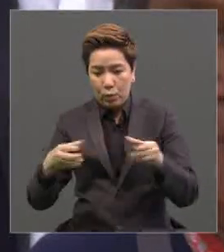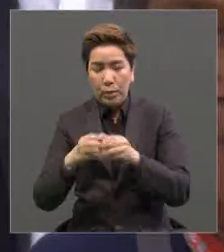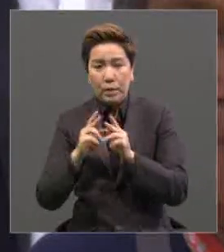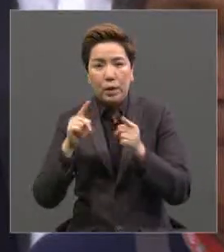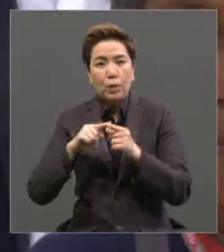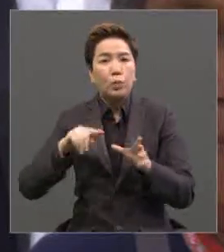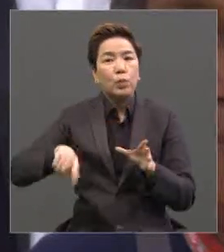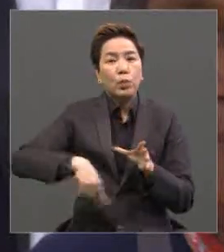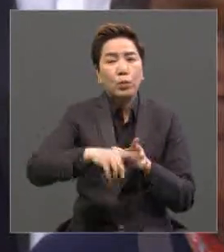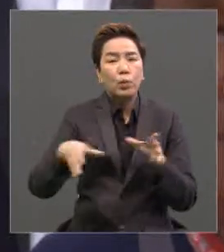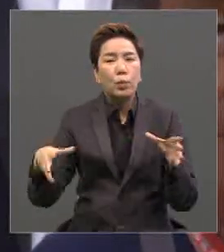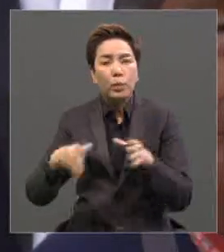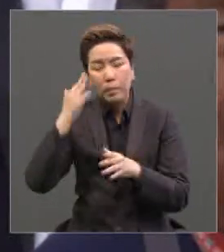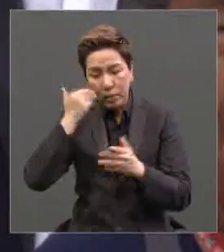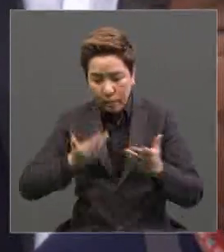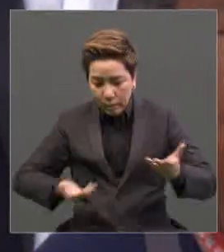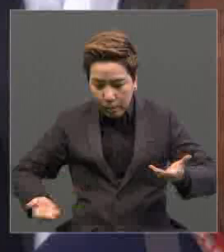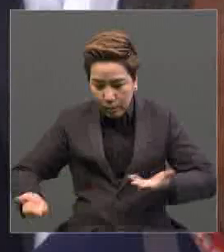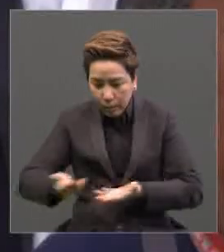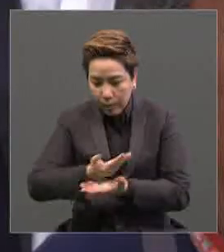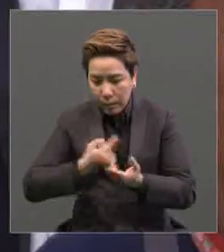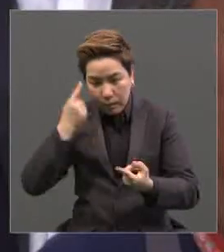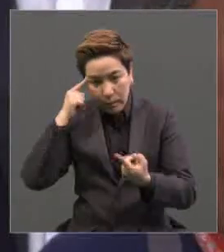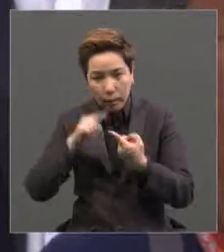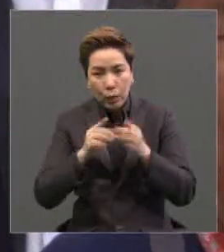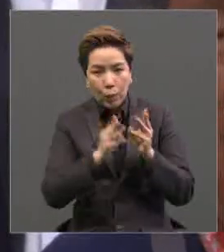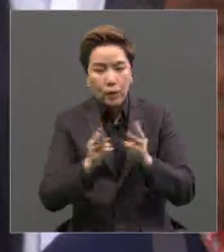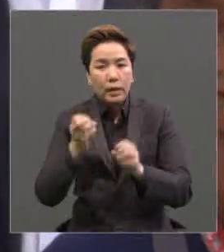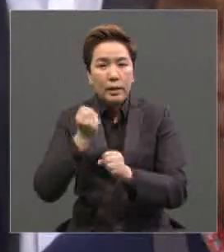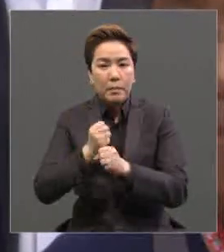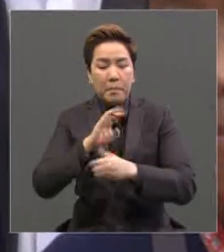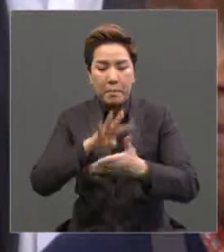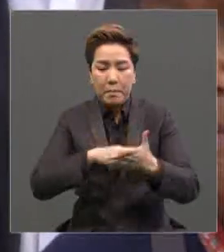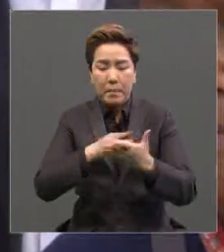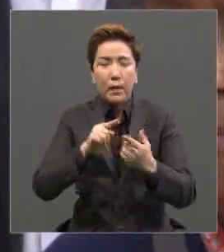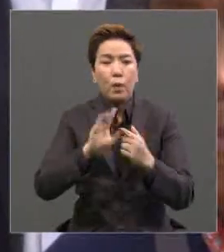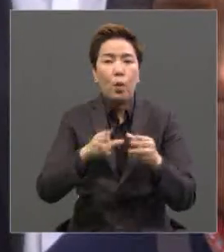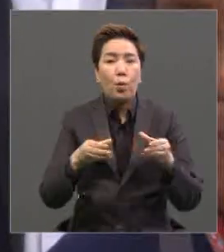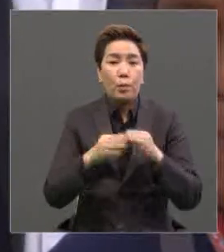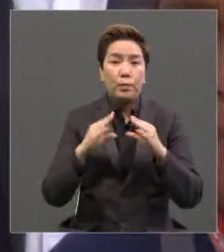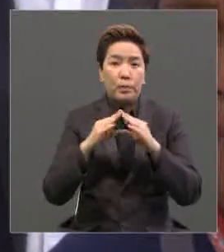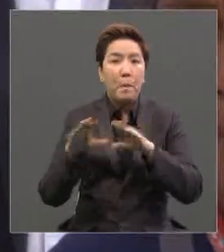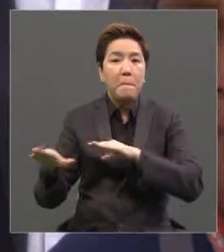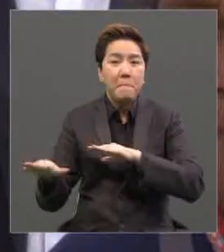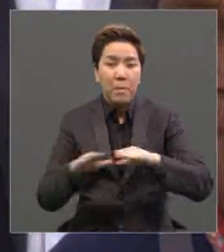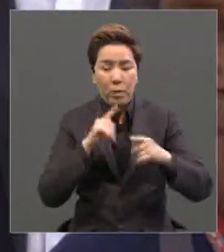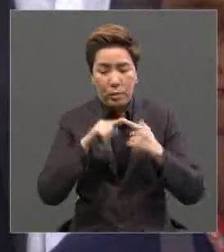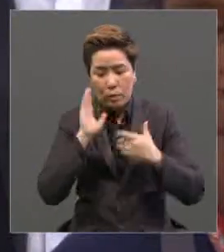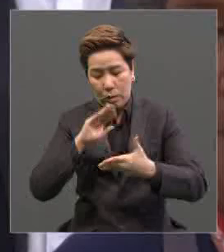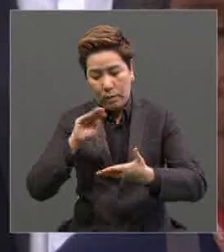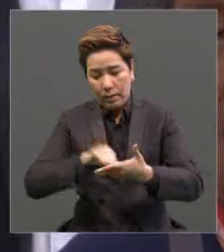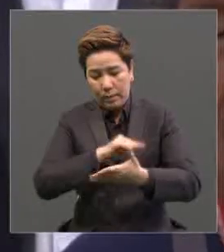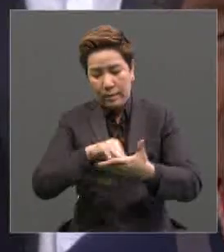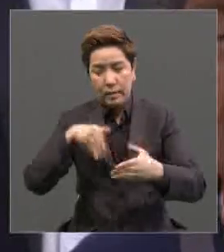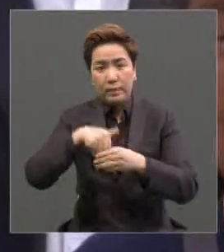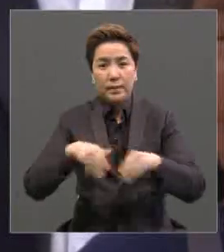รรมการชุดดังกล่าวเนี่ยเพื่อพิจารณากำหนดแนวทางการทำงานและยุทธศาสตร์ของพรรคเพื่อเตรียมความพร้อมสำหรับการเลือกตั้ง